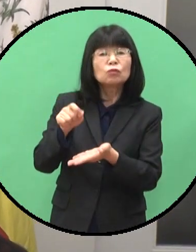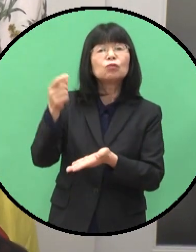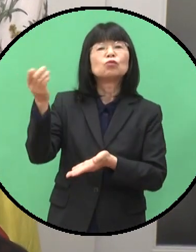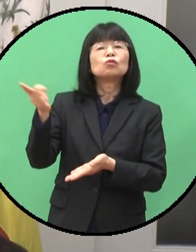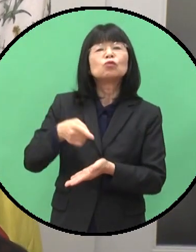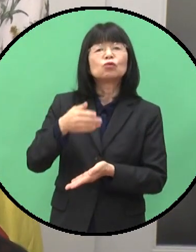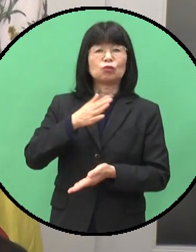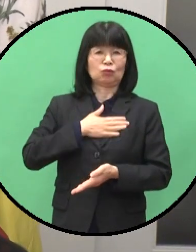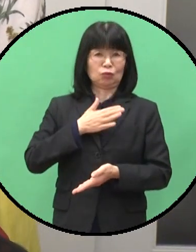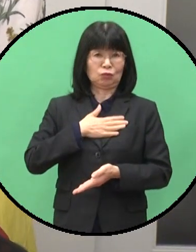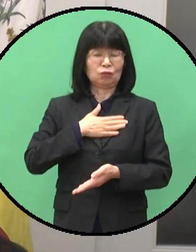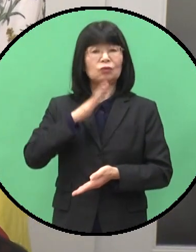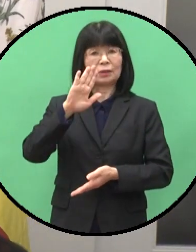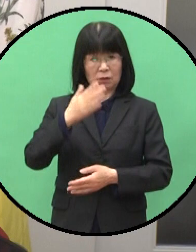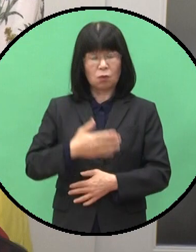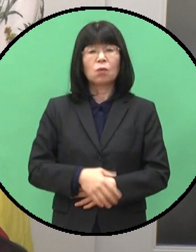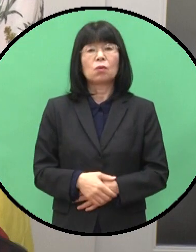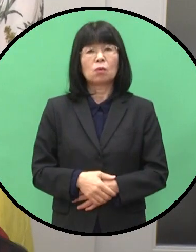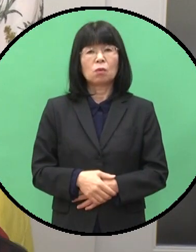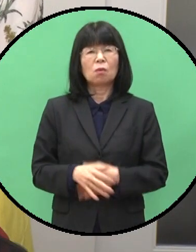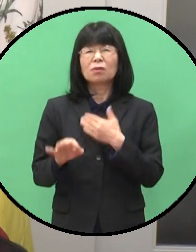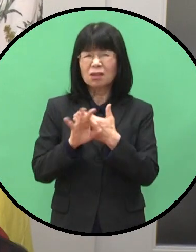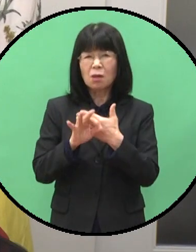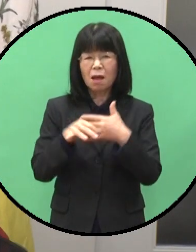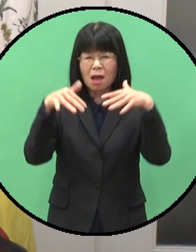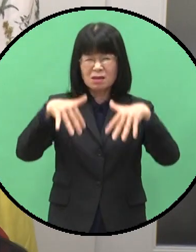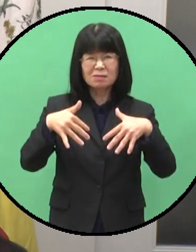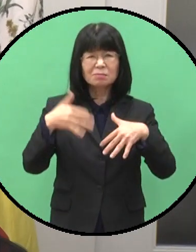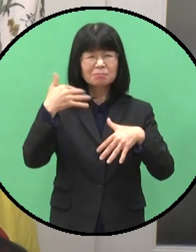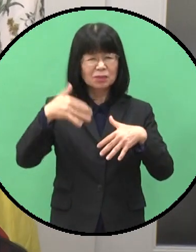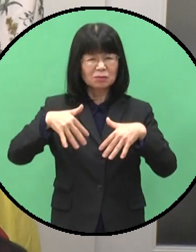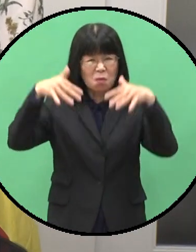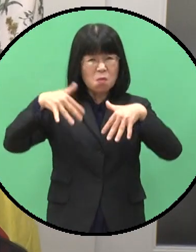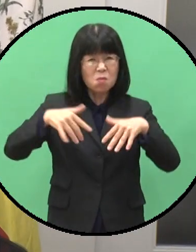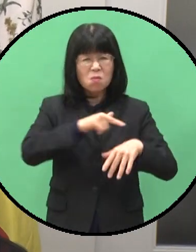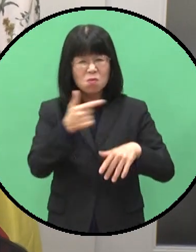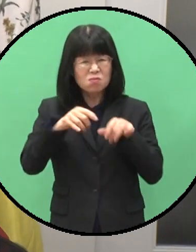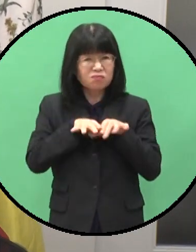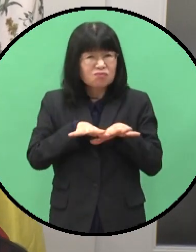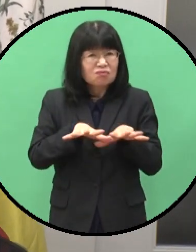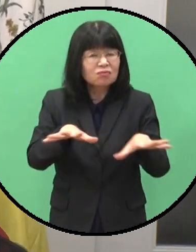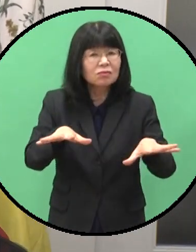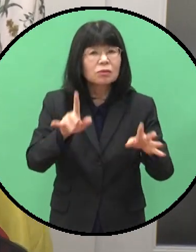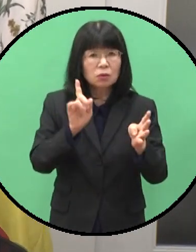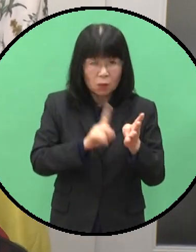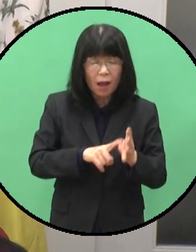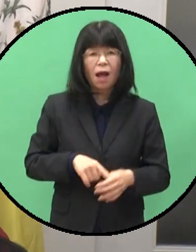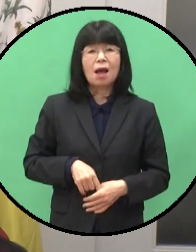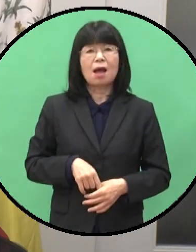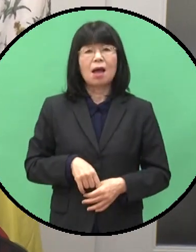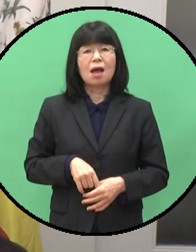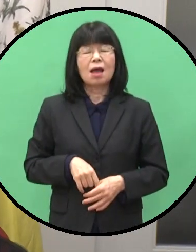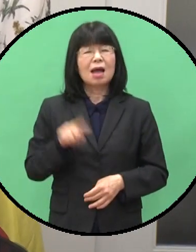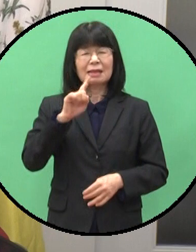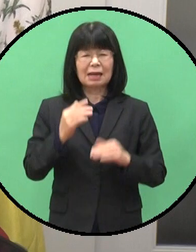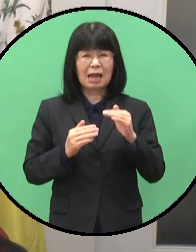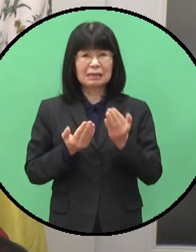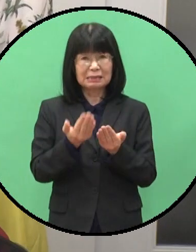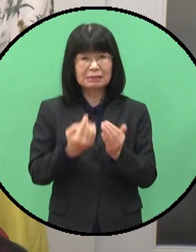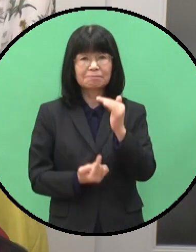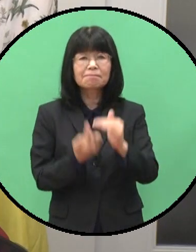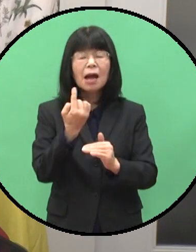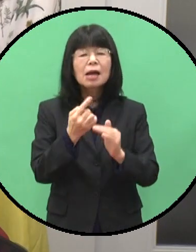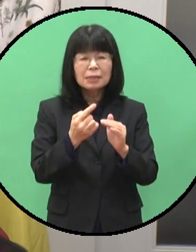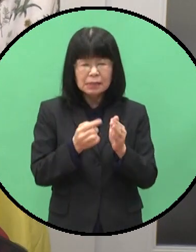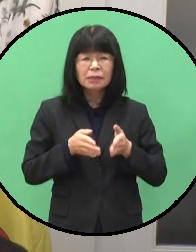定ではあるんですけれども、例えばこう大雨とかで被害が広範囲に及んじゃったりとか、あと南海トラフ地震で